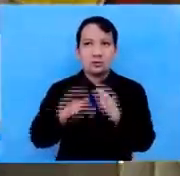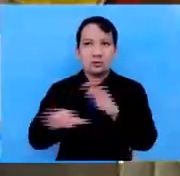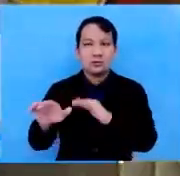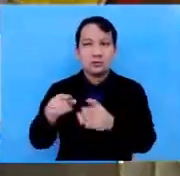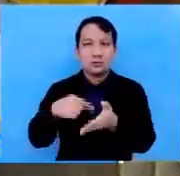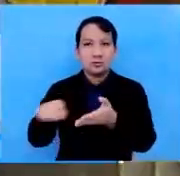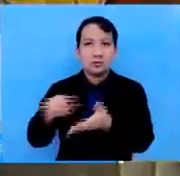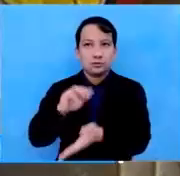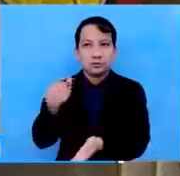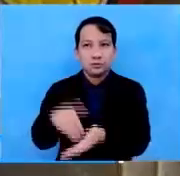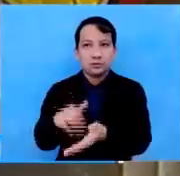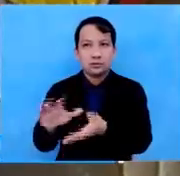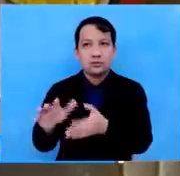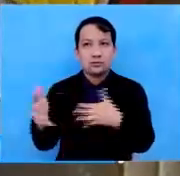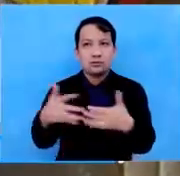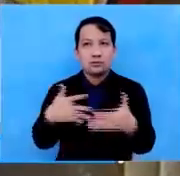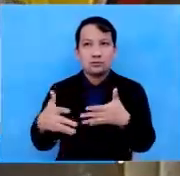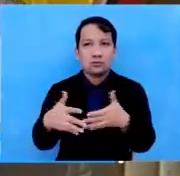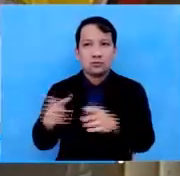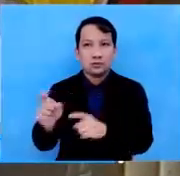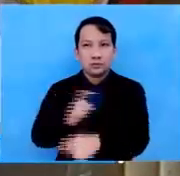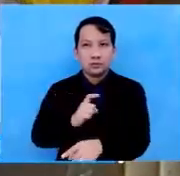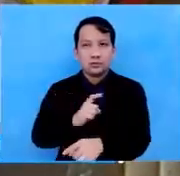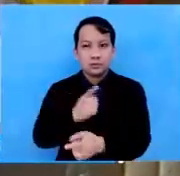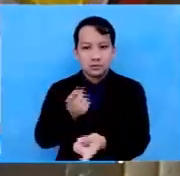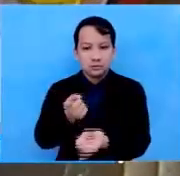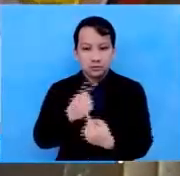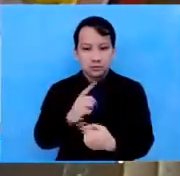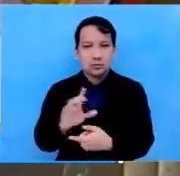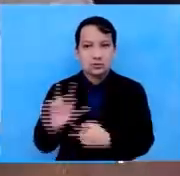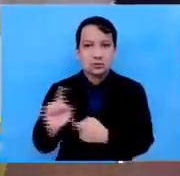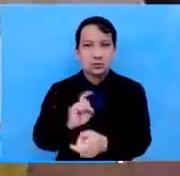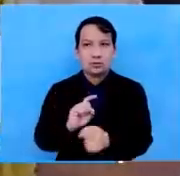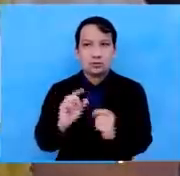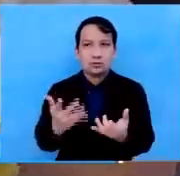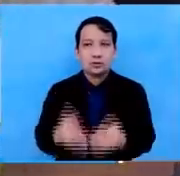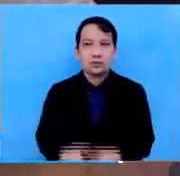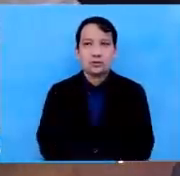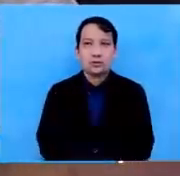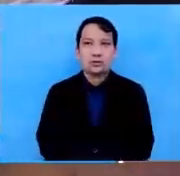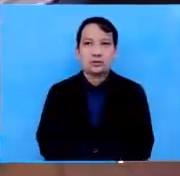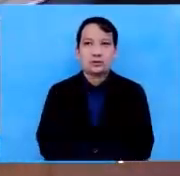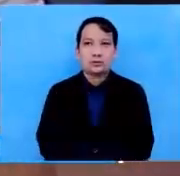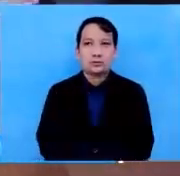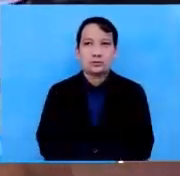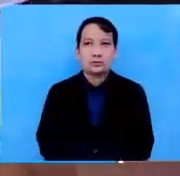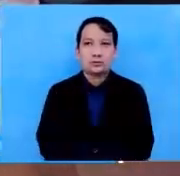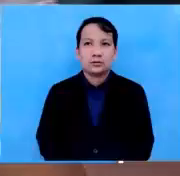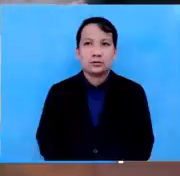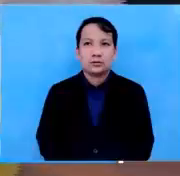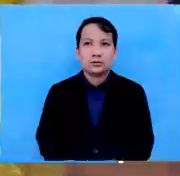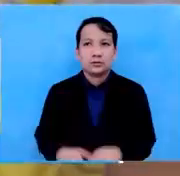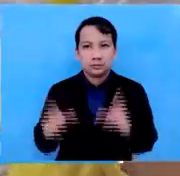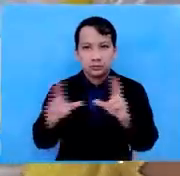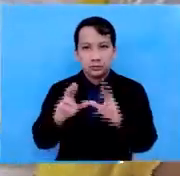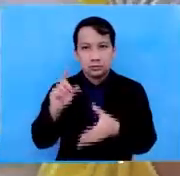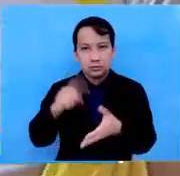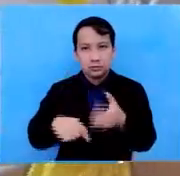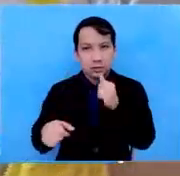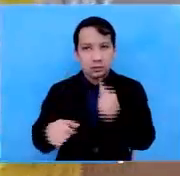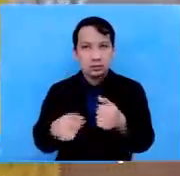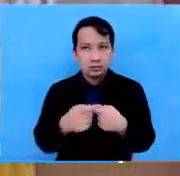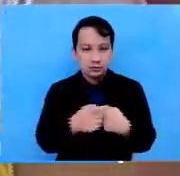center dahil wala naman silang natanggap na kumpirmasyon sa text. Naka-registered na po kami. Opo. Pero hanggang ngayon po, wala pa kaming